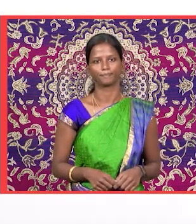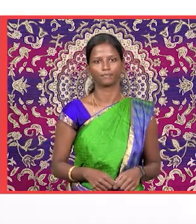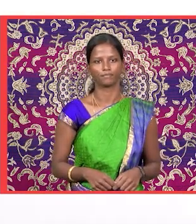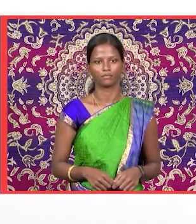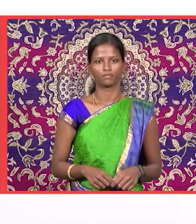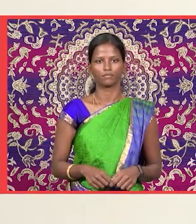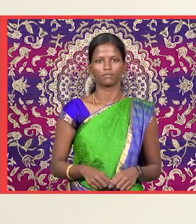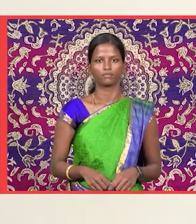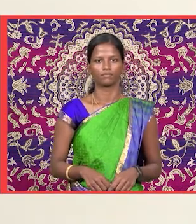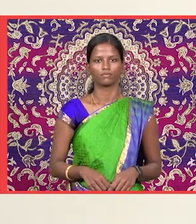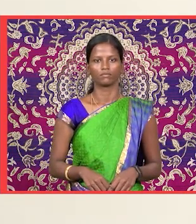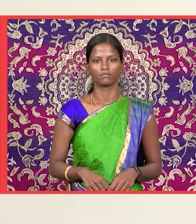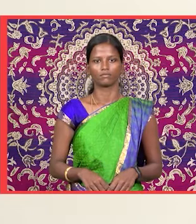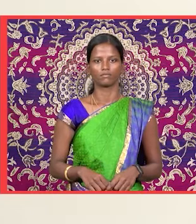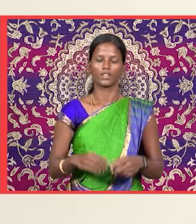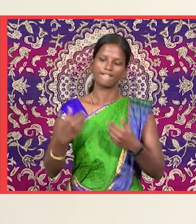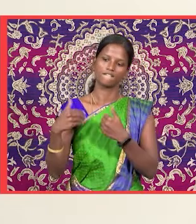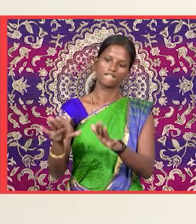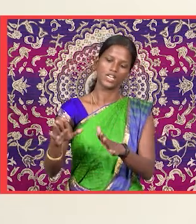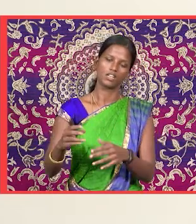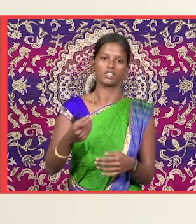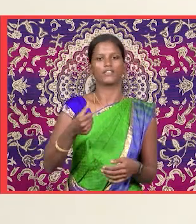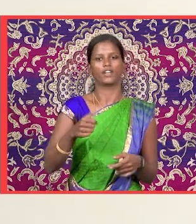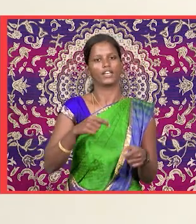லாபம் எப்படி கண்டுபிடிக்கணும்னா விற்ற விலை